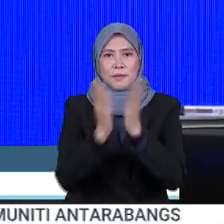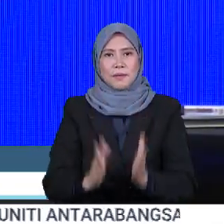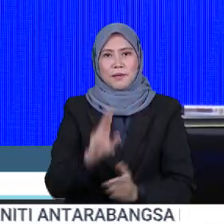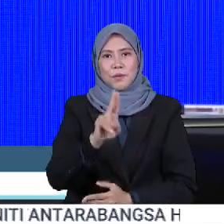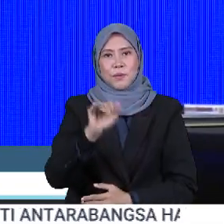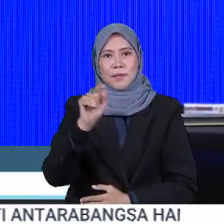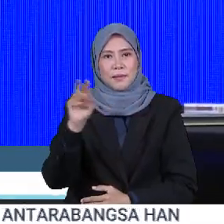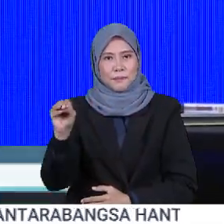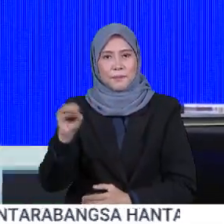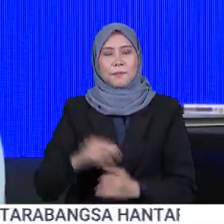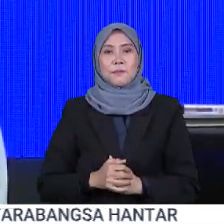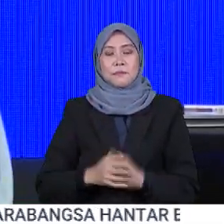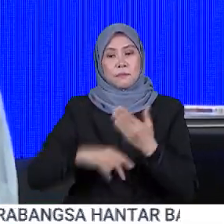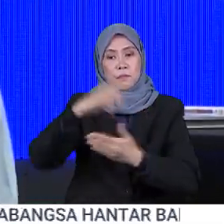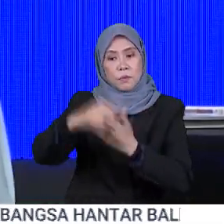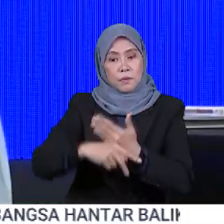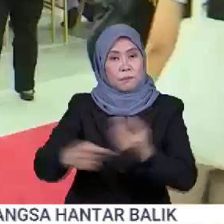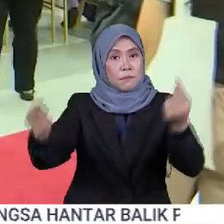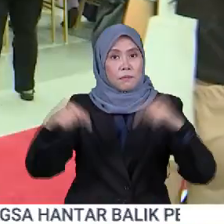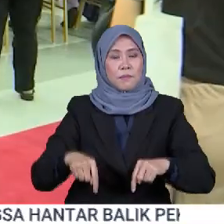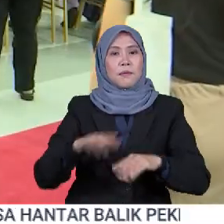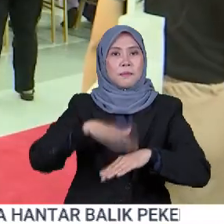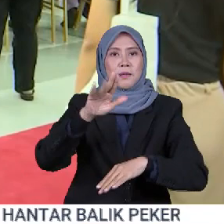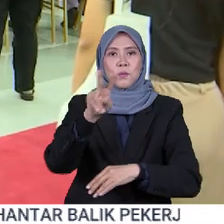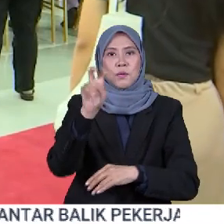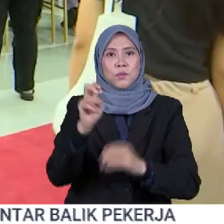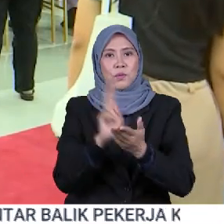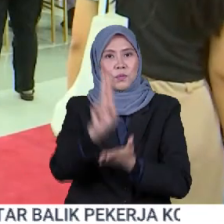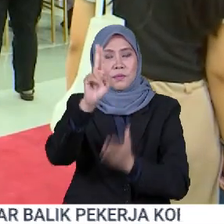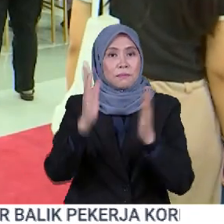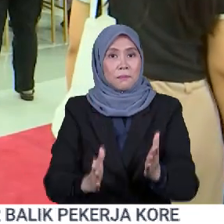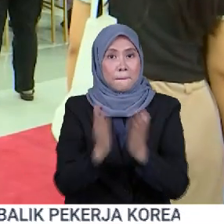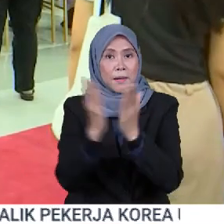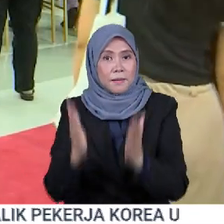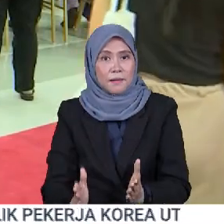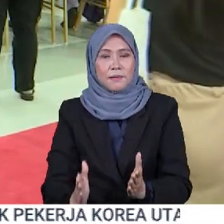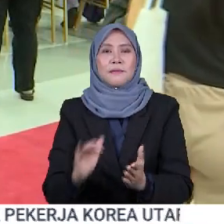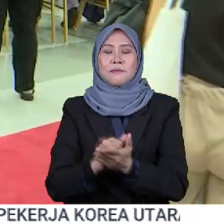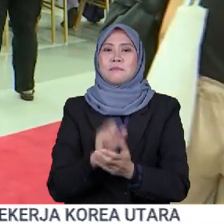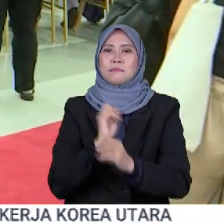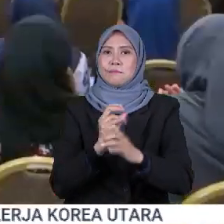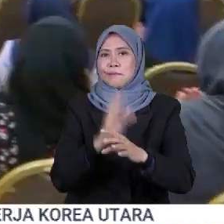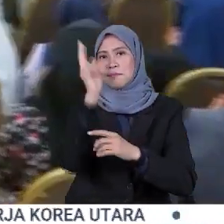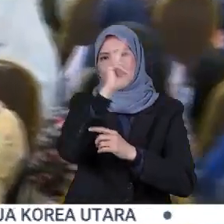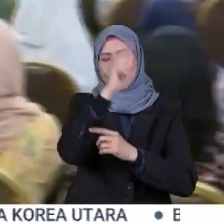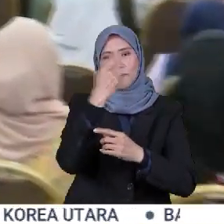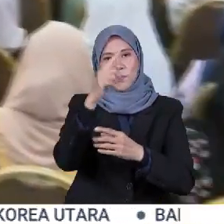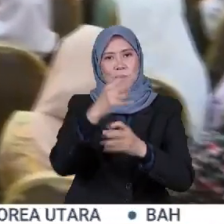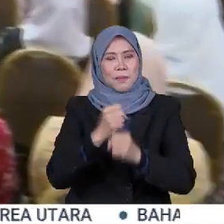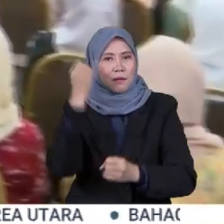Malaysia program yang dihadiri lebih 200 mahasiswa itu merupakan salah satu inisiatif kerajaan bagi mendapatkan